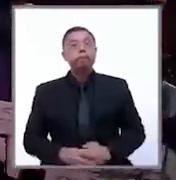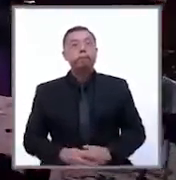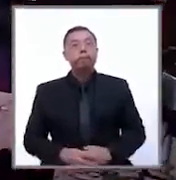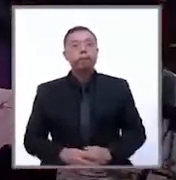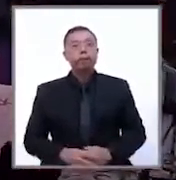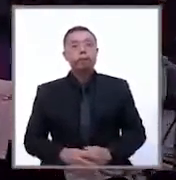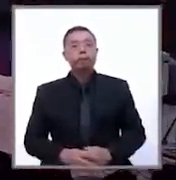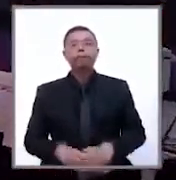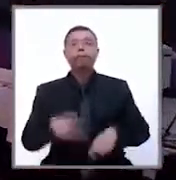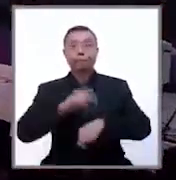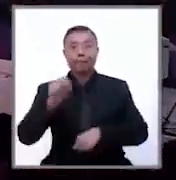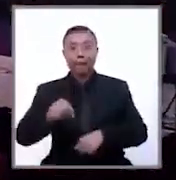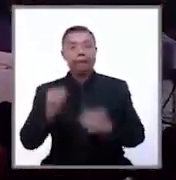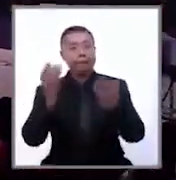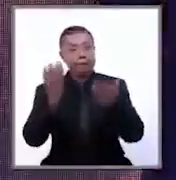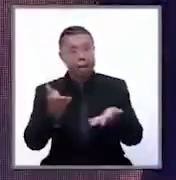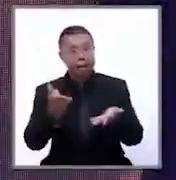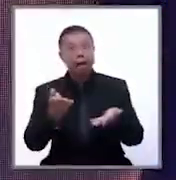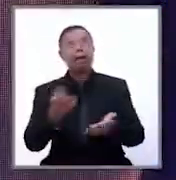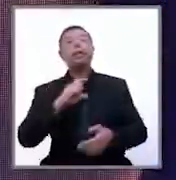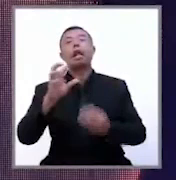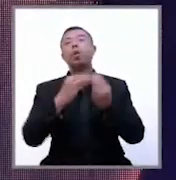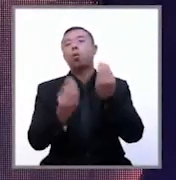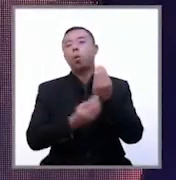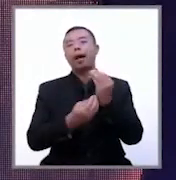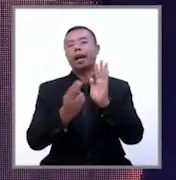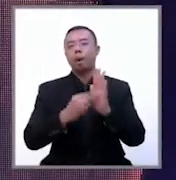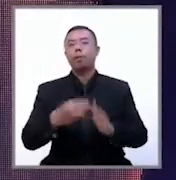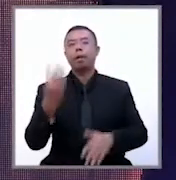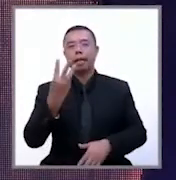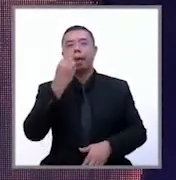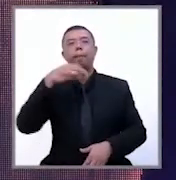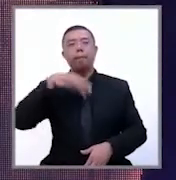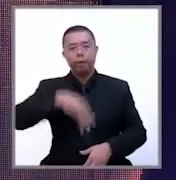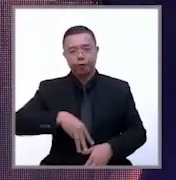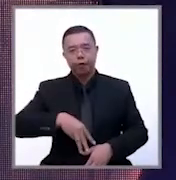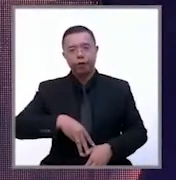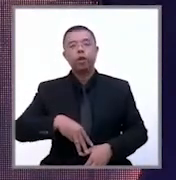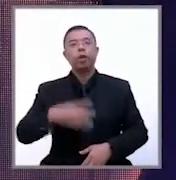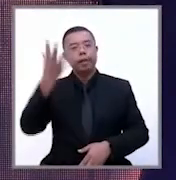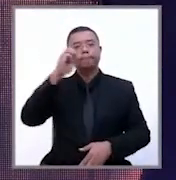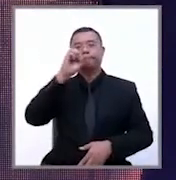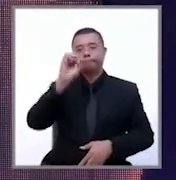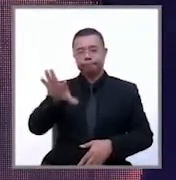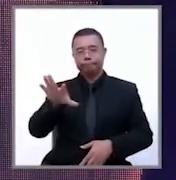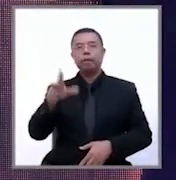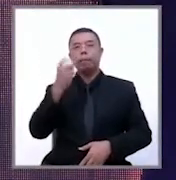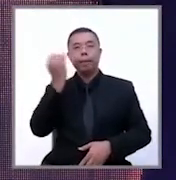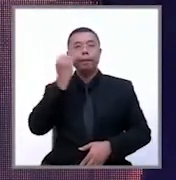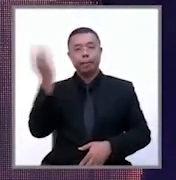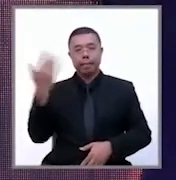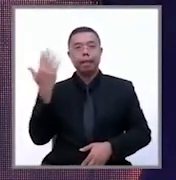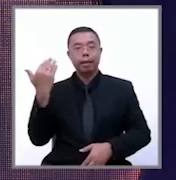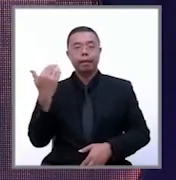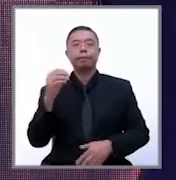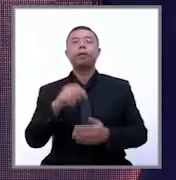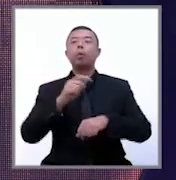kasih Sekarang kami persilakan kepada calon wakil presiden nomor urut 3 Bapak Mahfud MD untuk merespons tanggapan dari bapak muhimin waktu Bapak